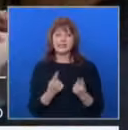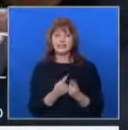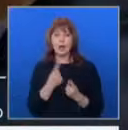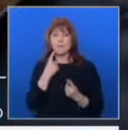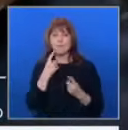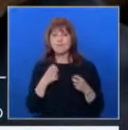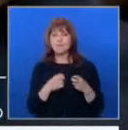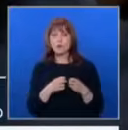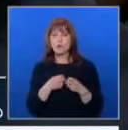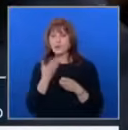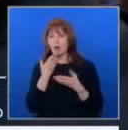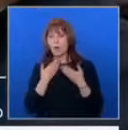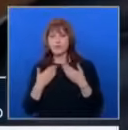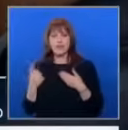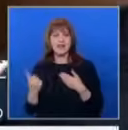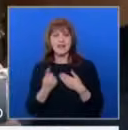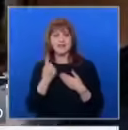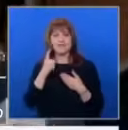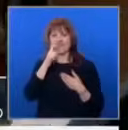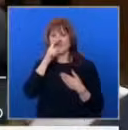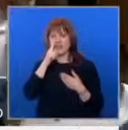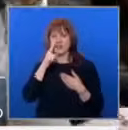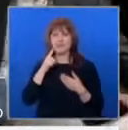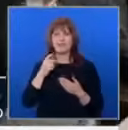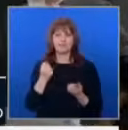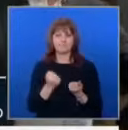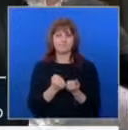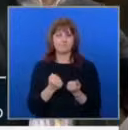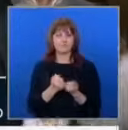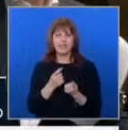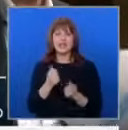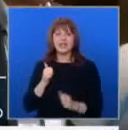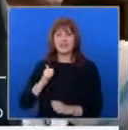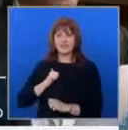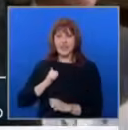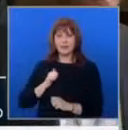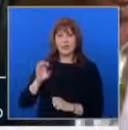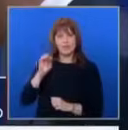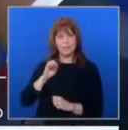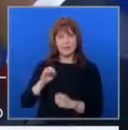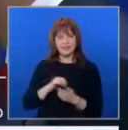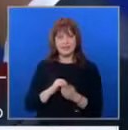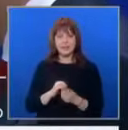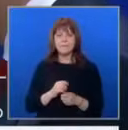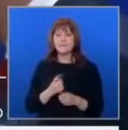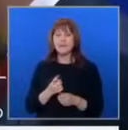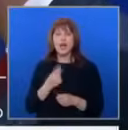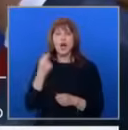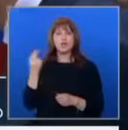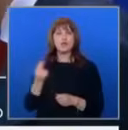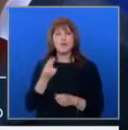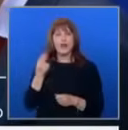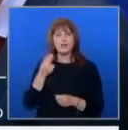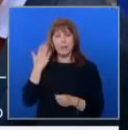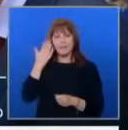в Брюксел бяха обсъждани не само важните позиции в Европейския съюз, но и в НАТО. Часове след срещата, словашкият